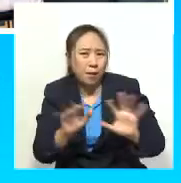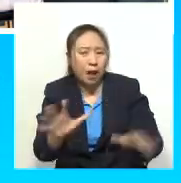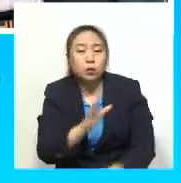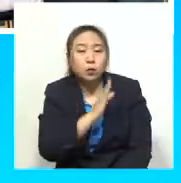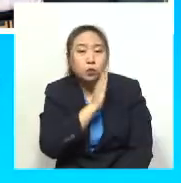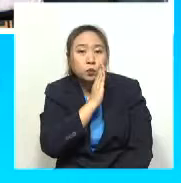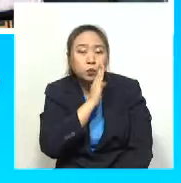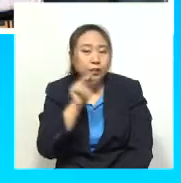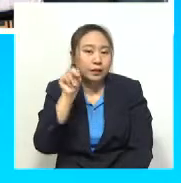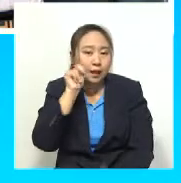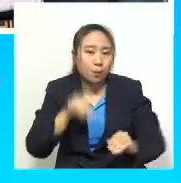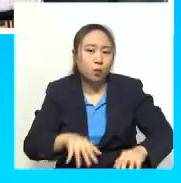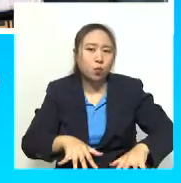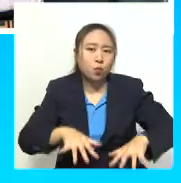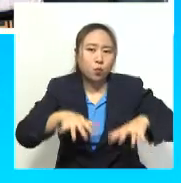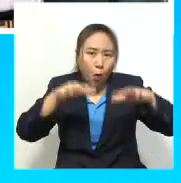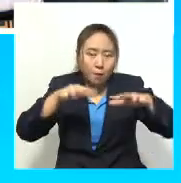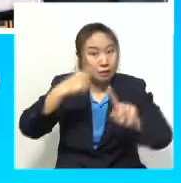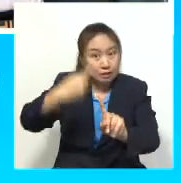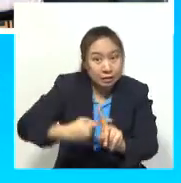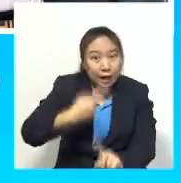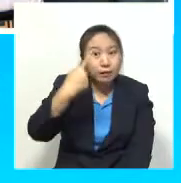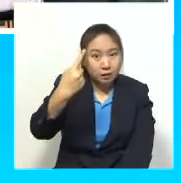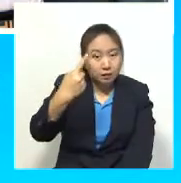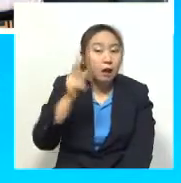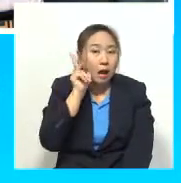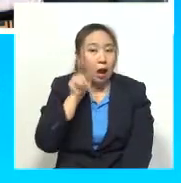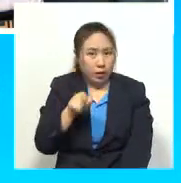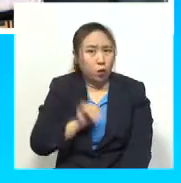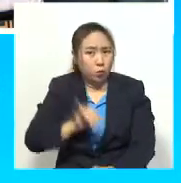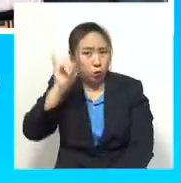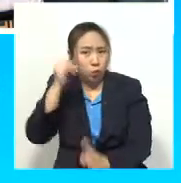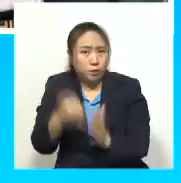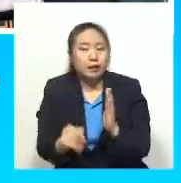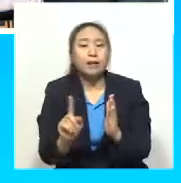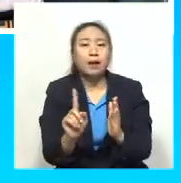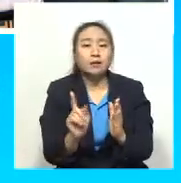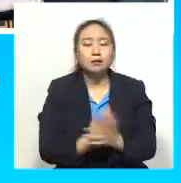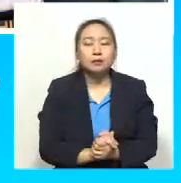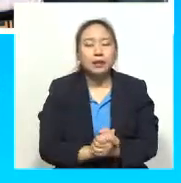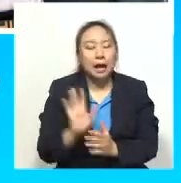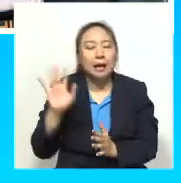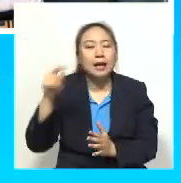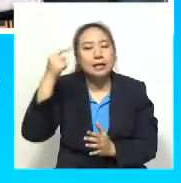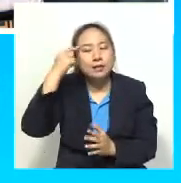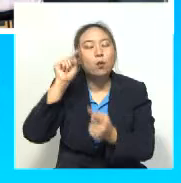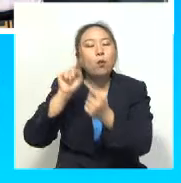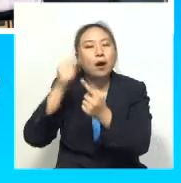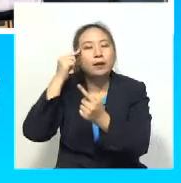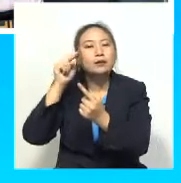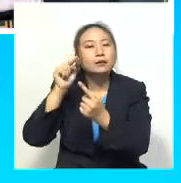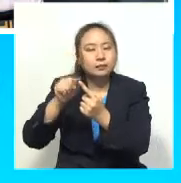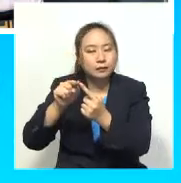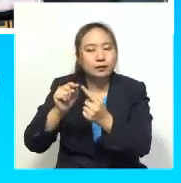ถ้าเกิดน้ำท่วมแล้วเนี่ยจะท่วมประมาณ1เดือนอันนี้เป็นข่าวจริงข่าวไม่จริงข้อเท็จจริงเป็นยังไงคะ อ ัน น ี้ เป็นการคาดการณ์อย่างไรก็ครับตรงนี้น